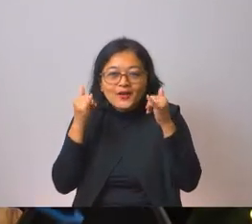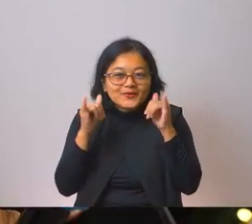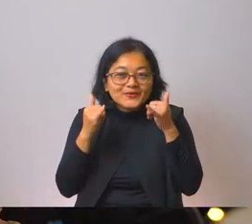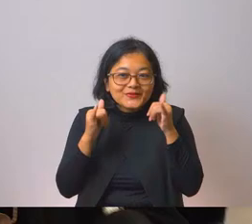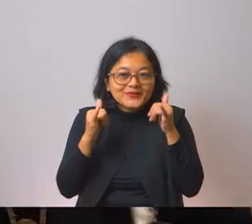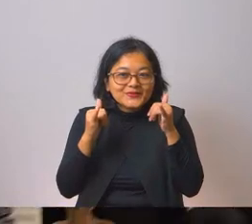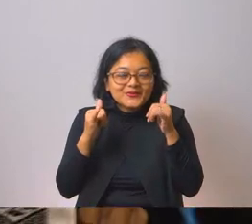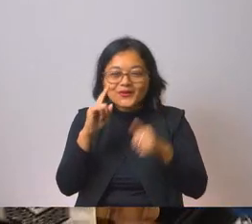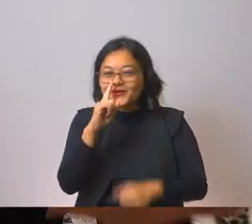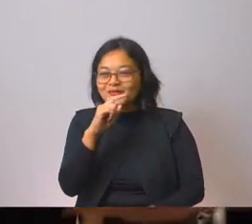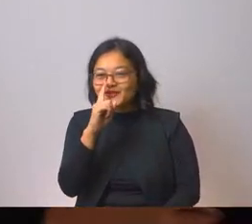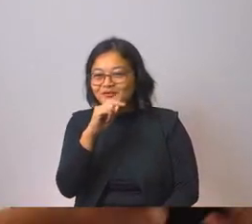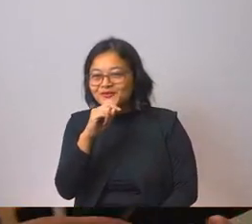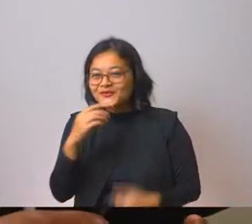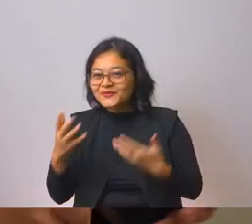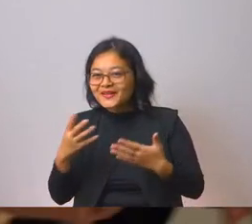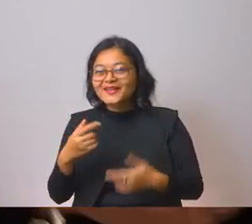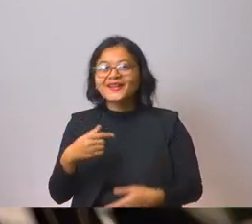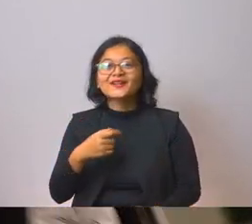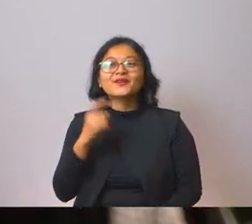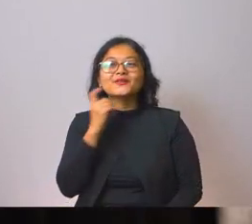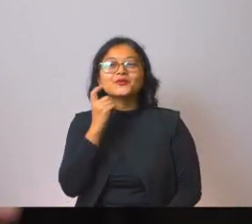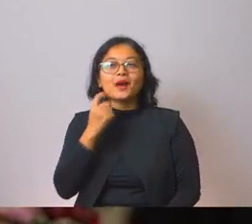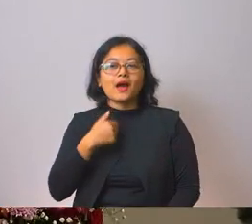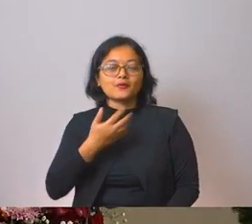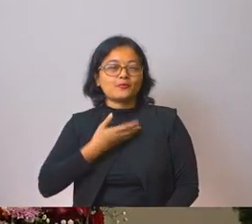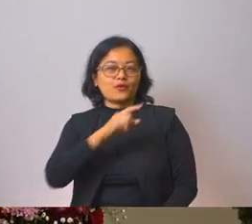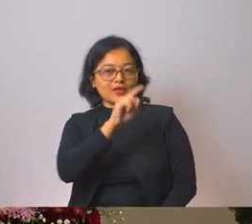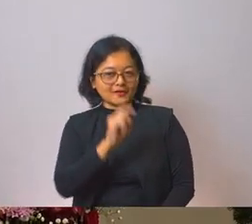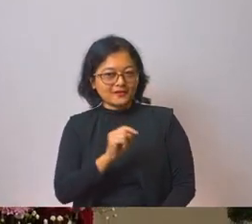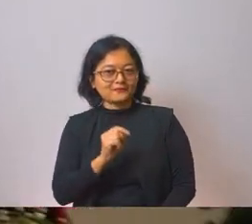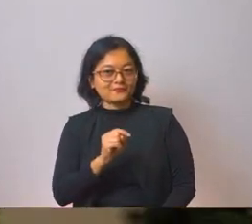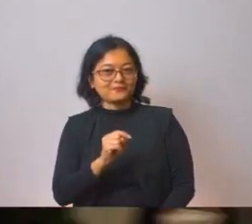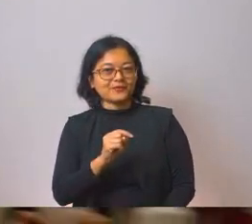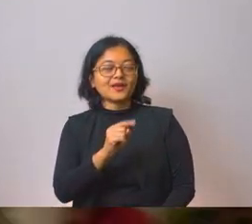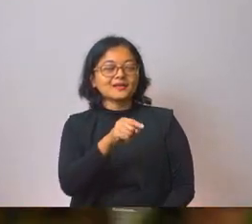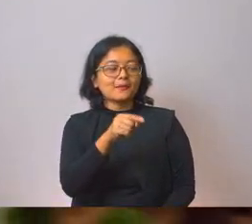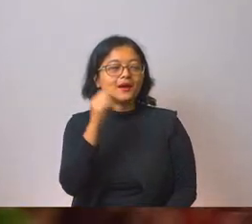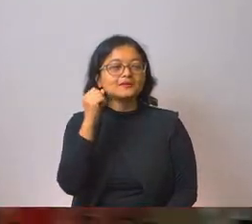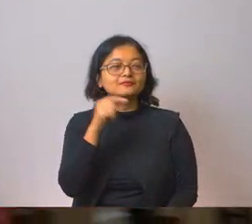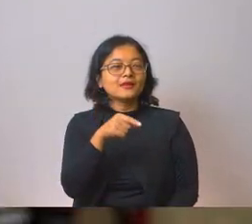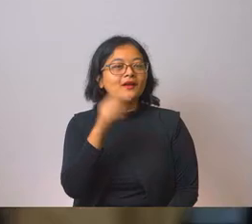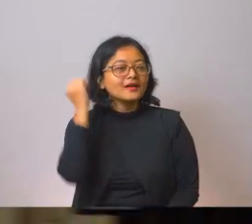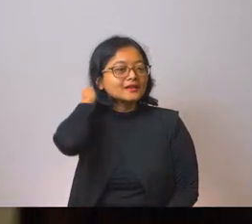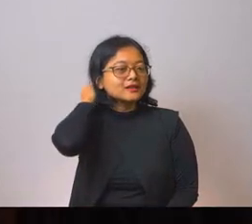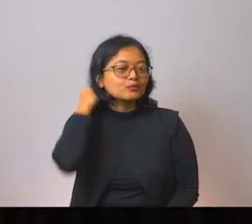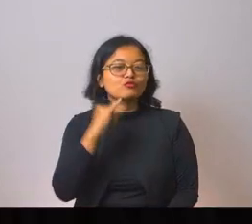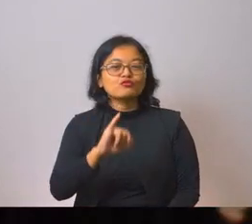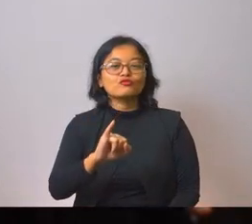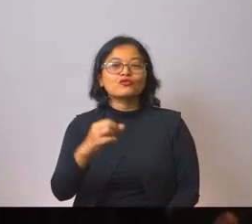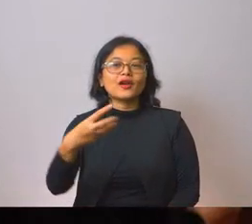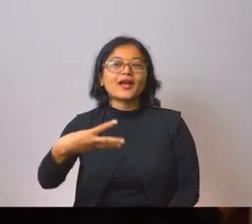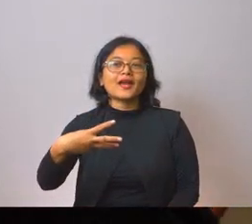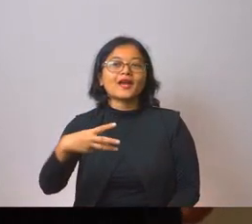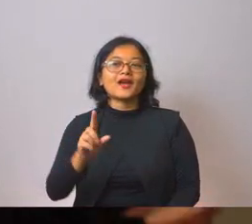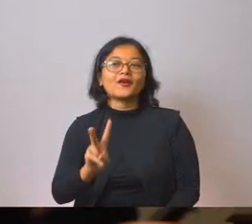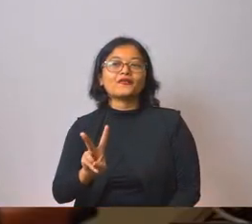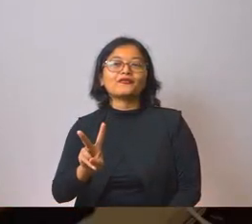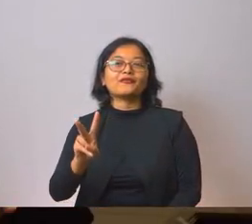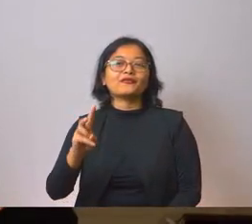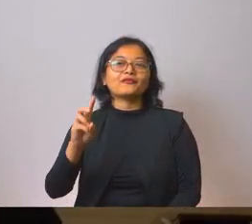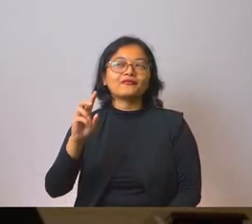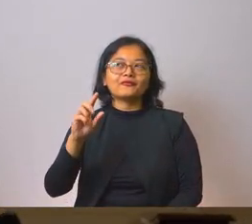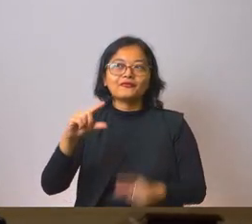tanya saudara-saudara sama yang hadir di sini, sama Ibu Eva nih kayaknya di depan ya. Pakai masker, Bu Eva betul ya, Pak Agus.